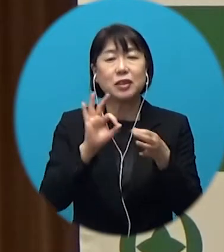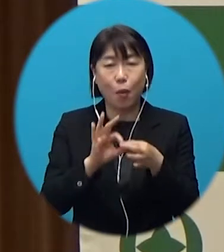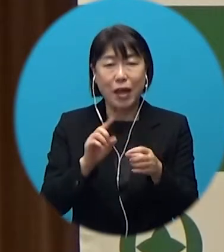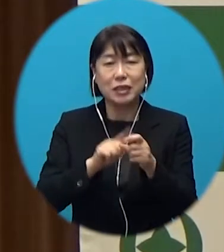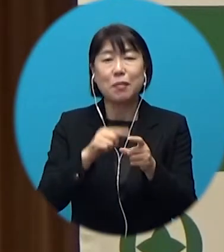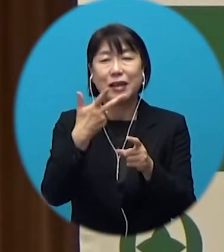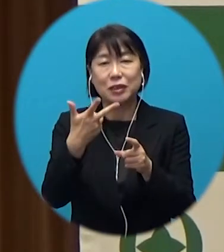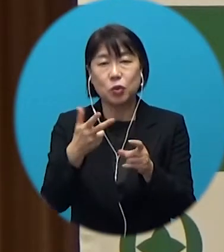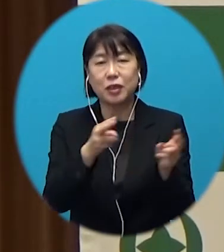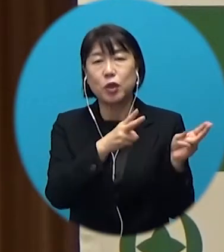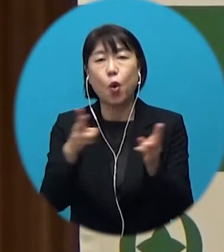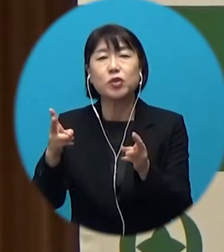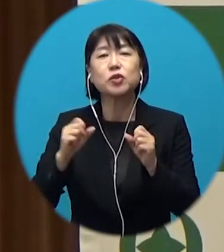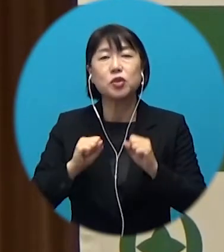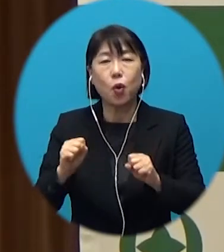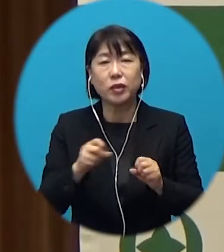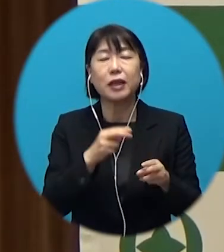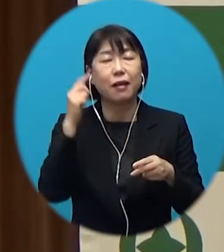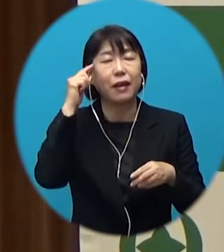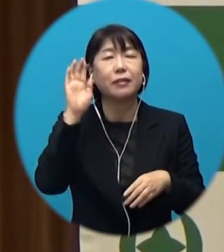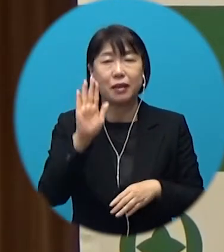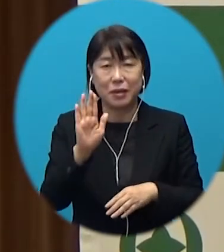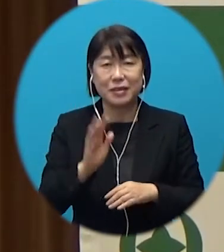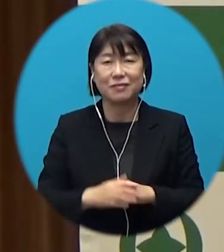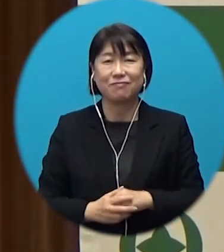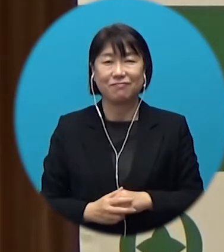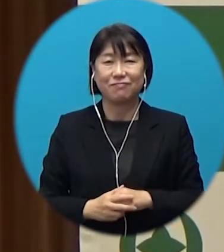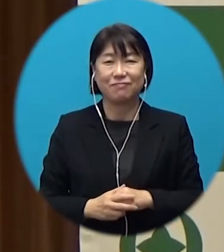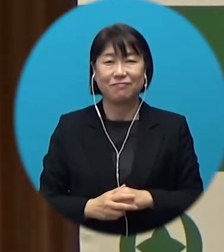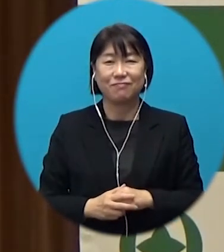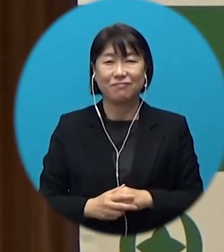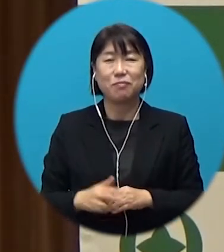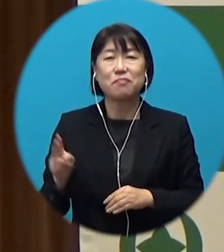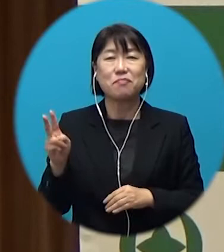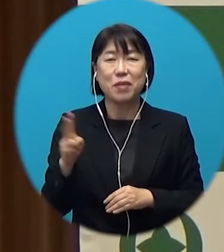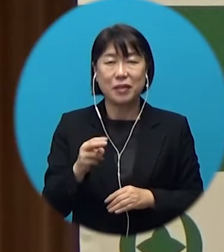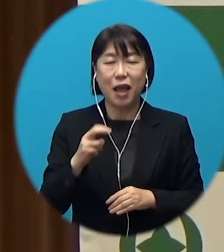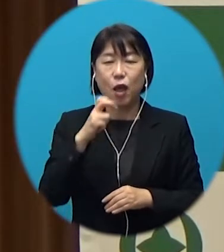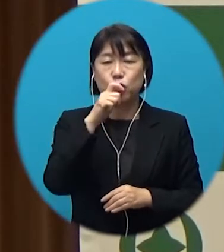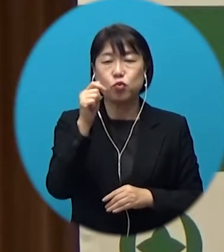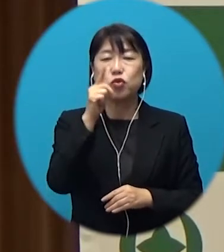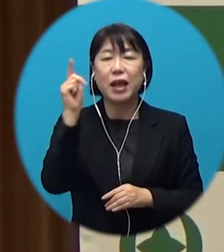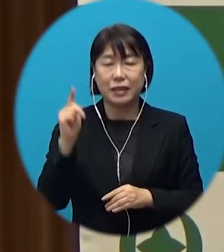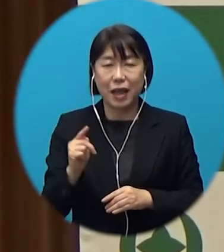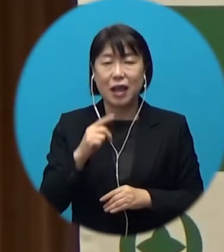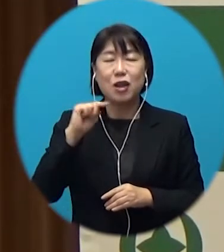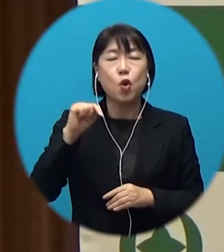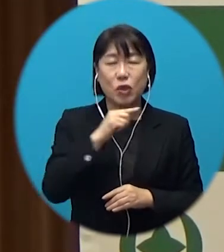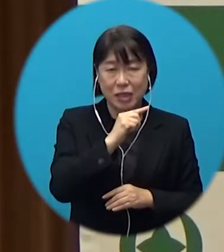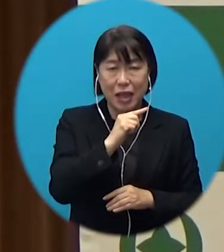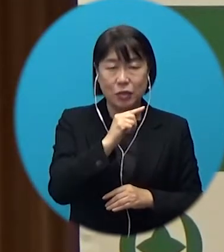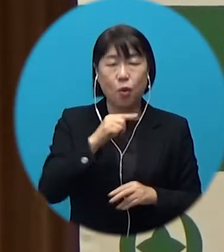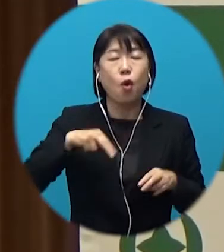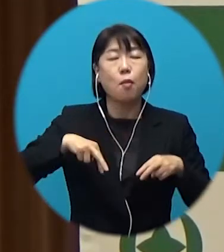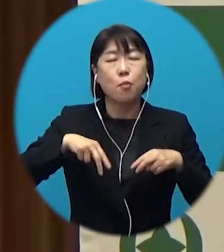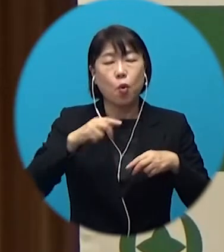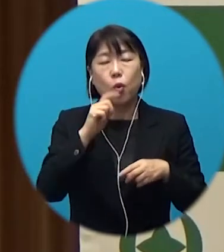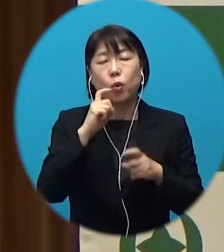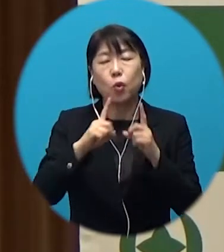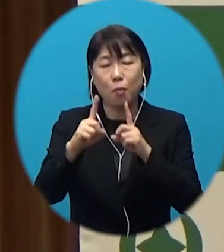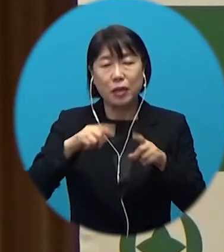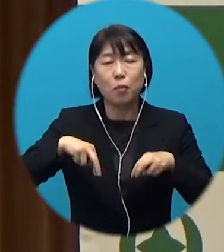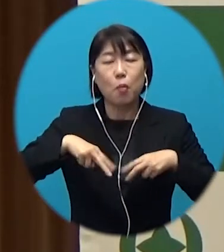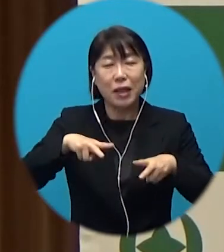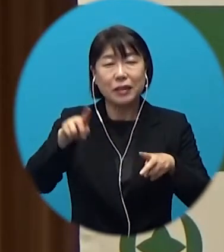できるように進めていきたいと考えております。またウクライナとロシア語のですね、ボランティアの募集を行っておりますけれ